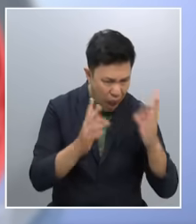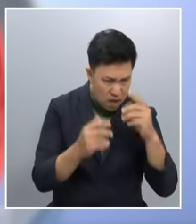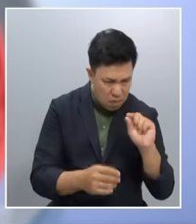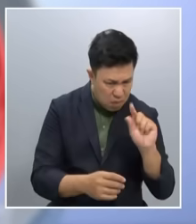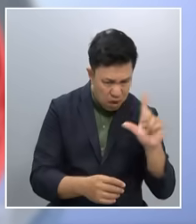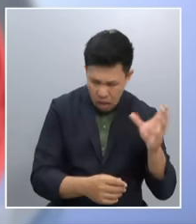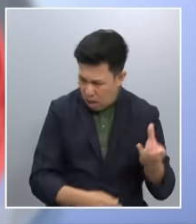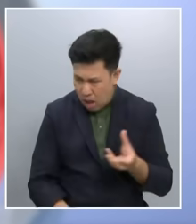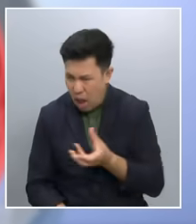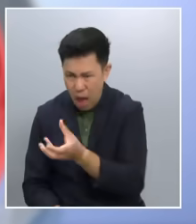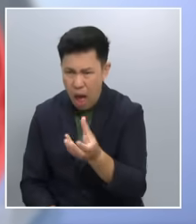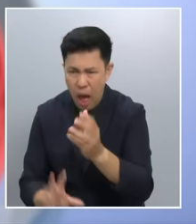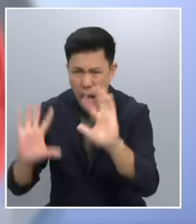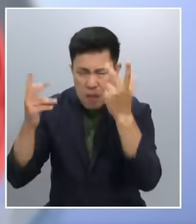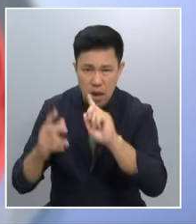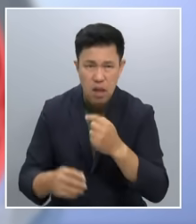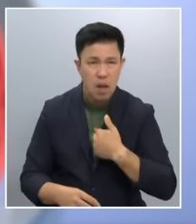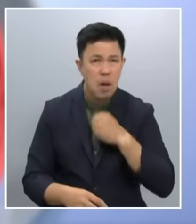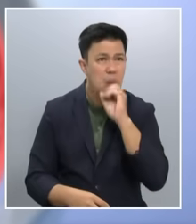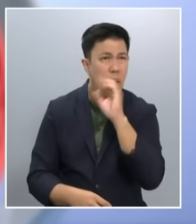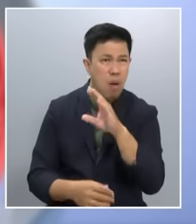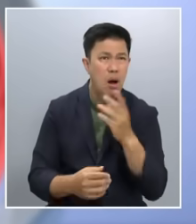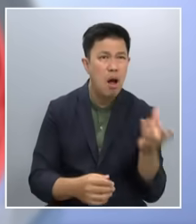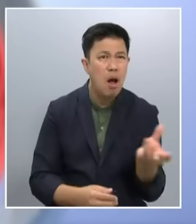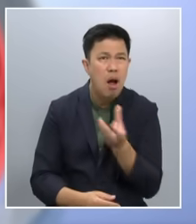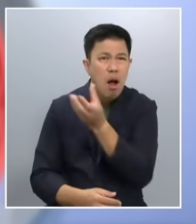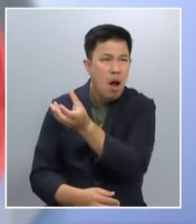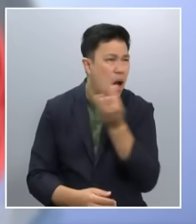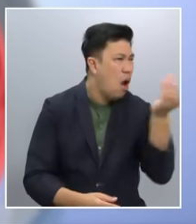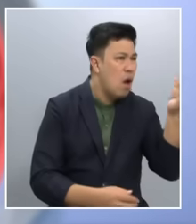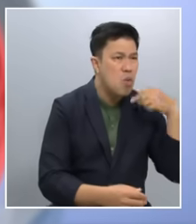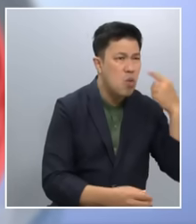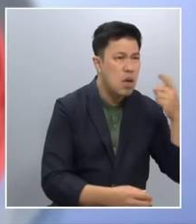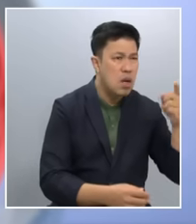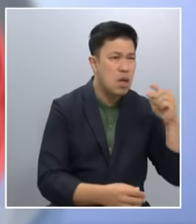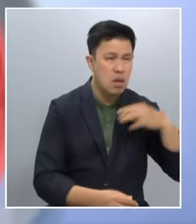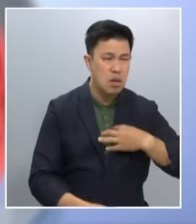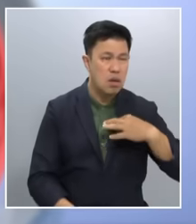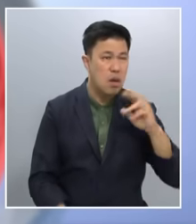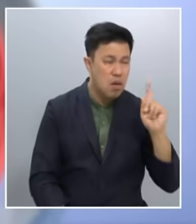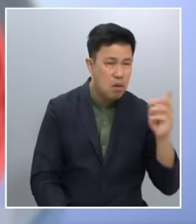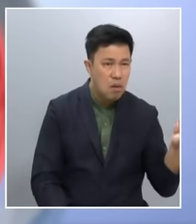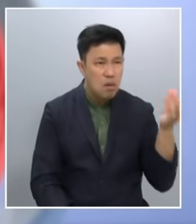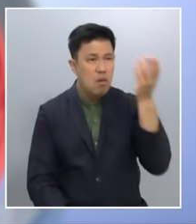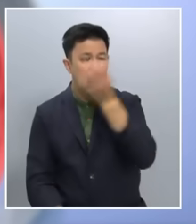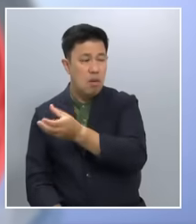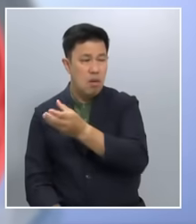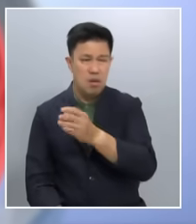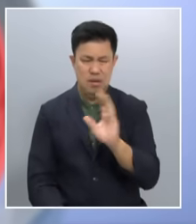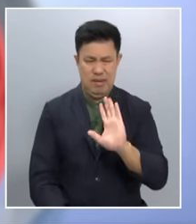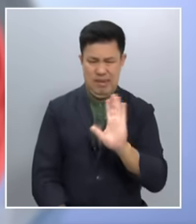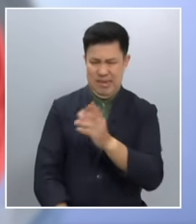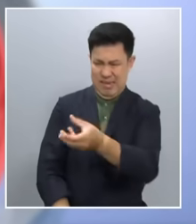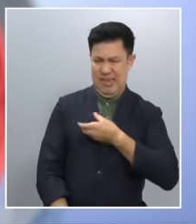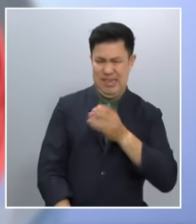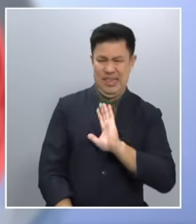แล้วขอโทษนะพี่จะบอกว่าพี่เอามาให้คุณกิตอนงแล้วคุณกิตอนงไม่ให้ ไม่เป็นไรหรอกเพราะปันไม่เอามาให้พี่ปันก็ถูกยิง